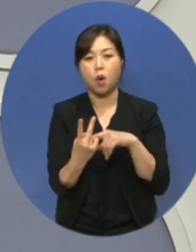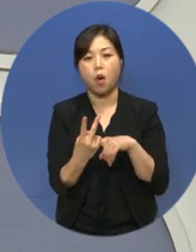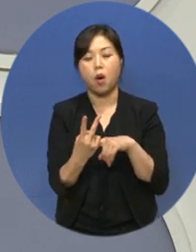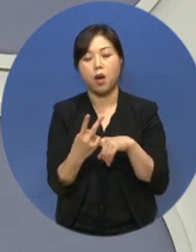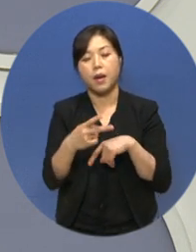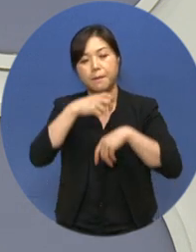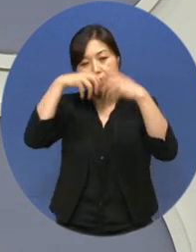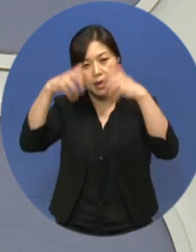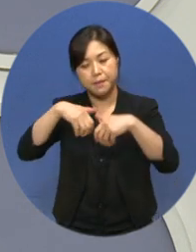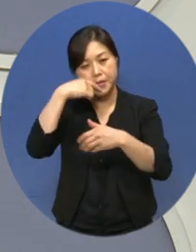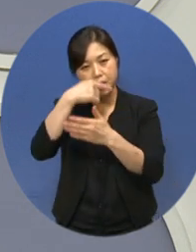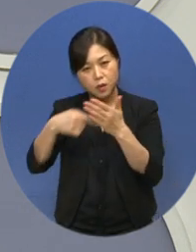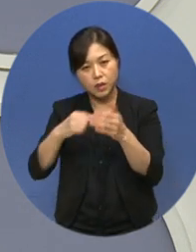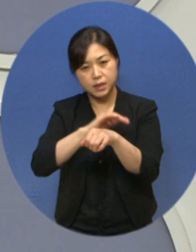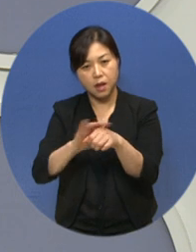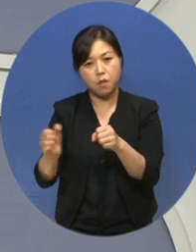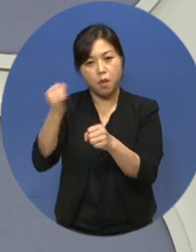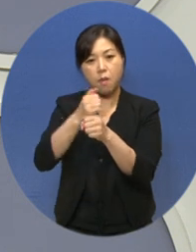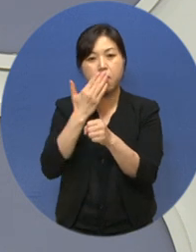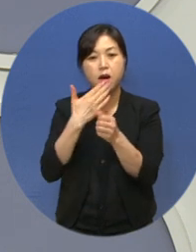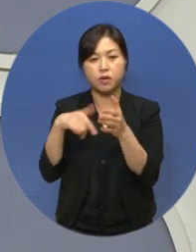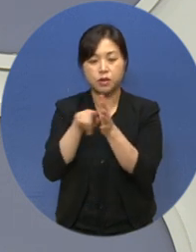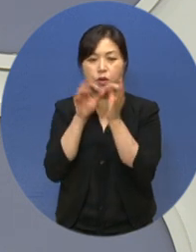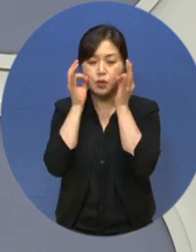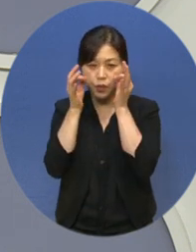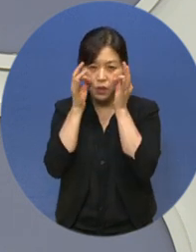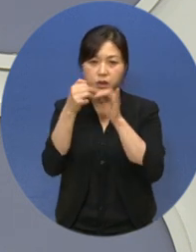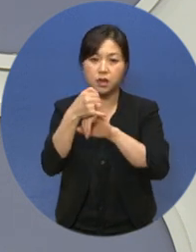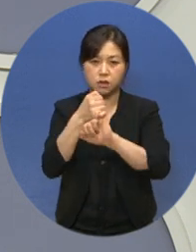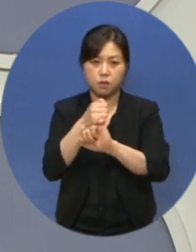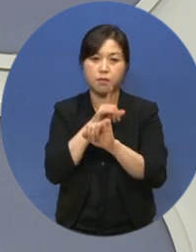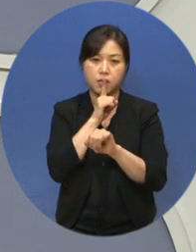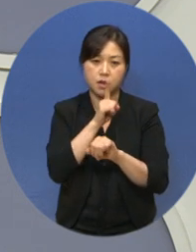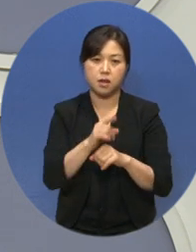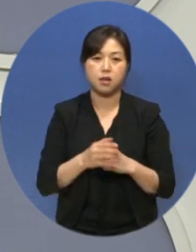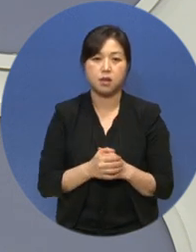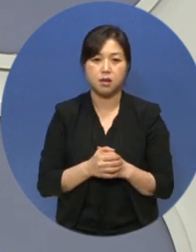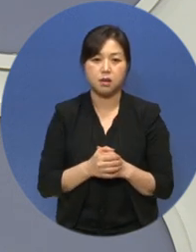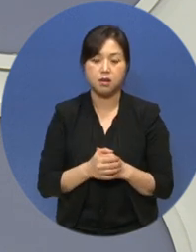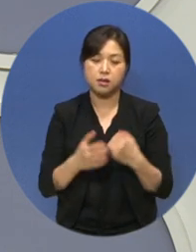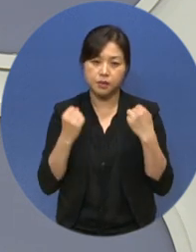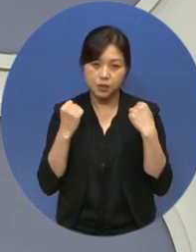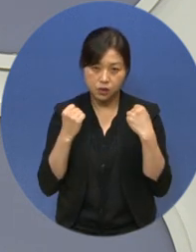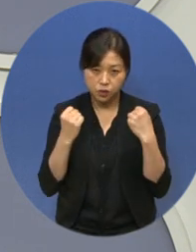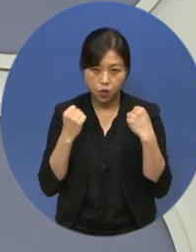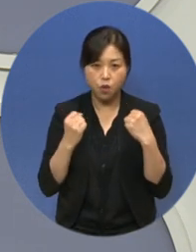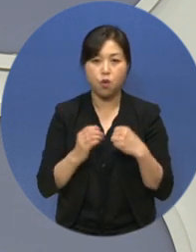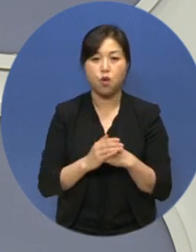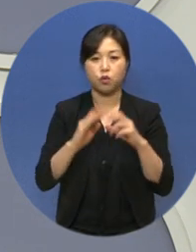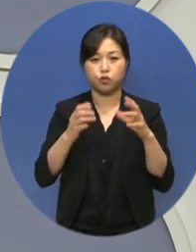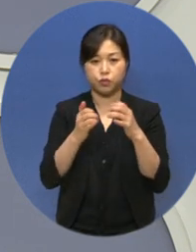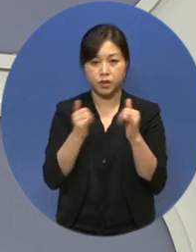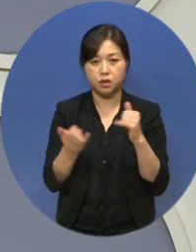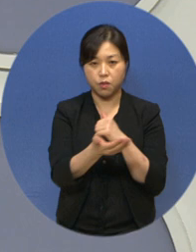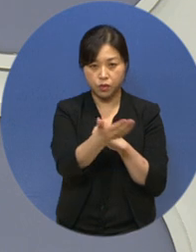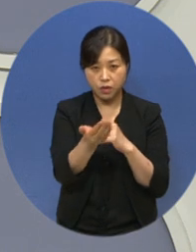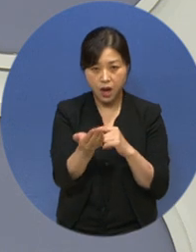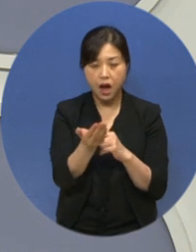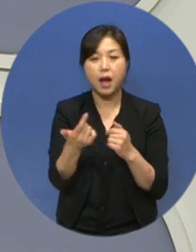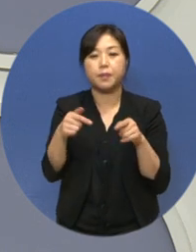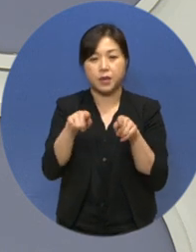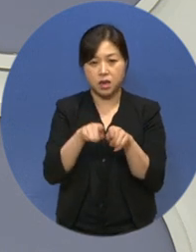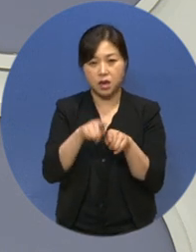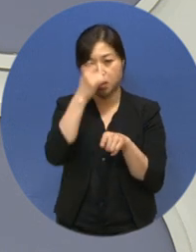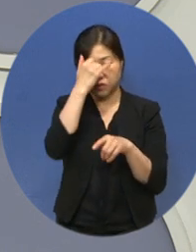극복할 수 있도록 최선을 다했다는 말씀을 드리면서 에 정말 여러가지 힘내시고 느 국민 여러분과 함께